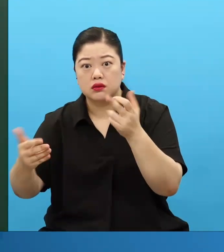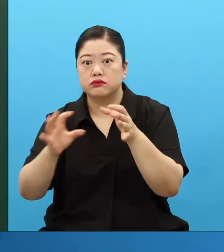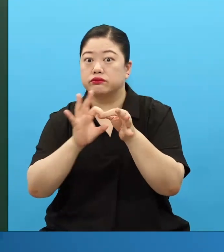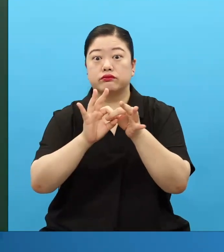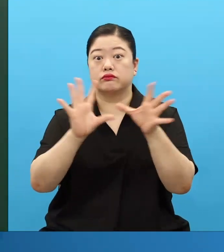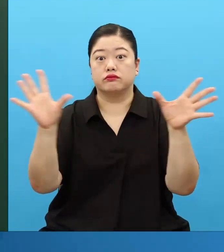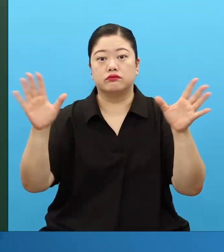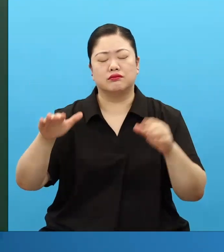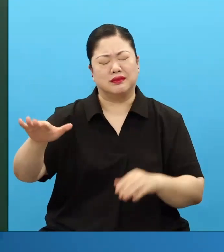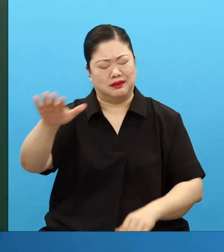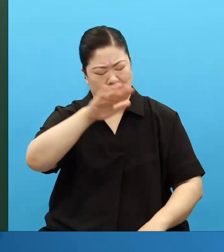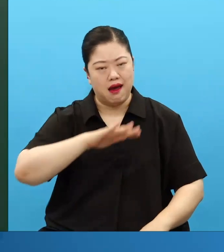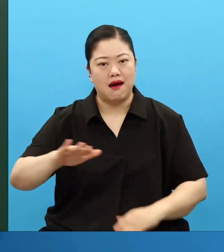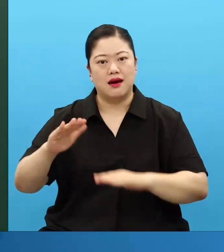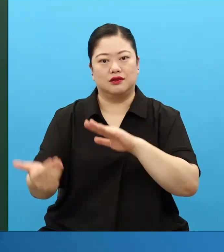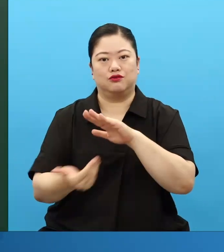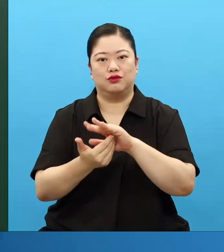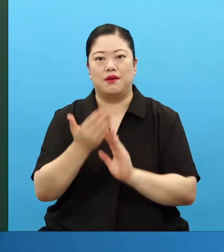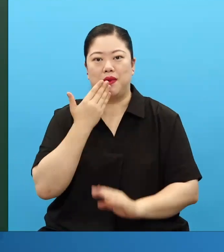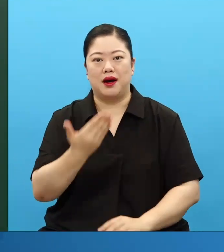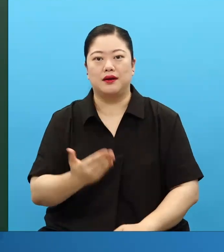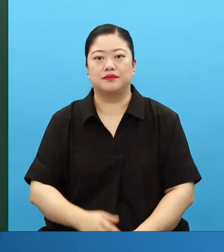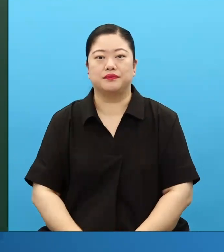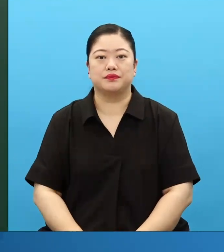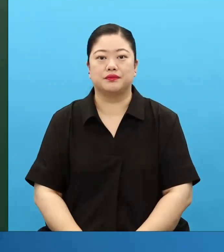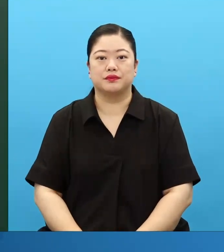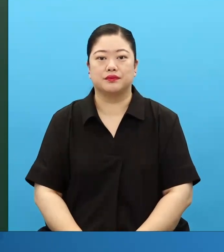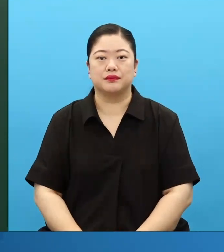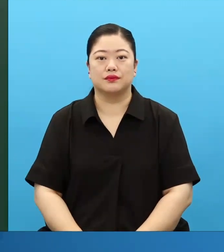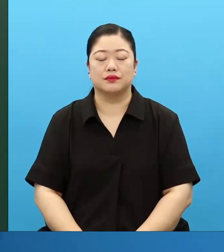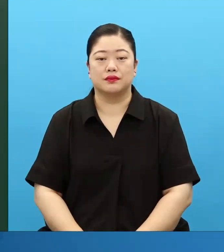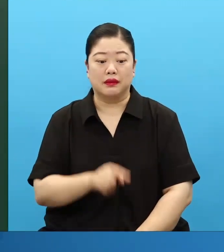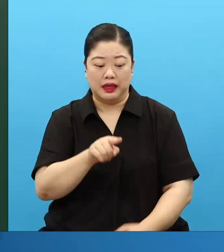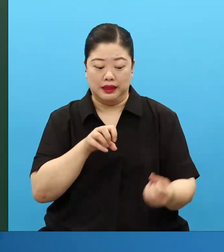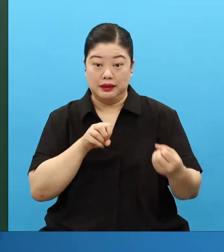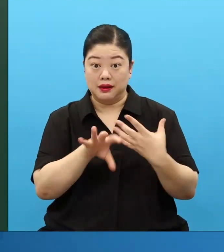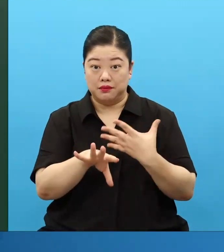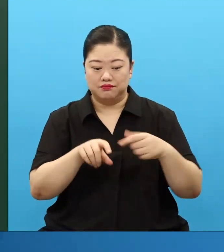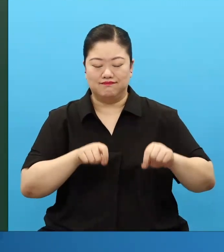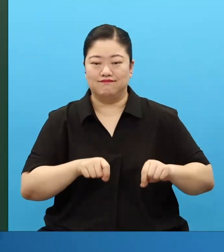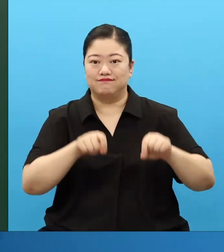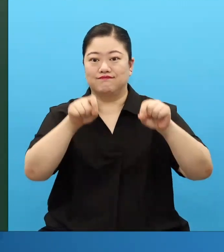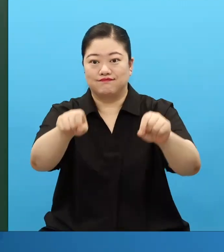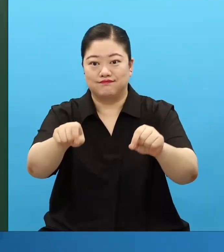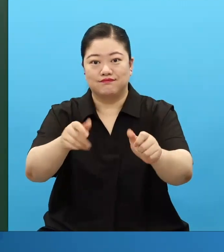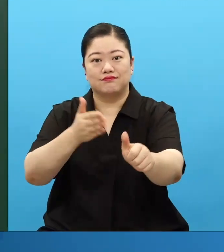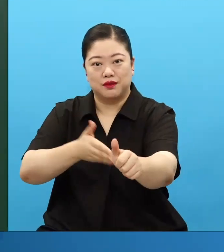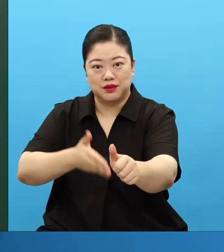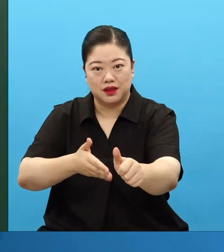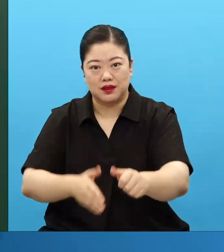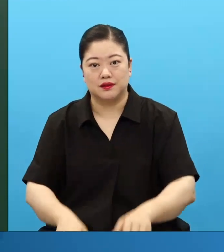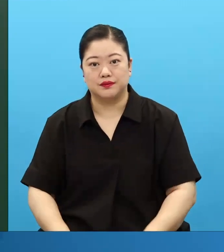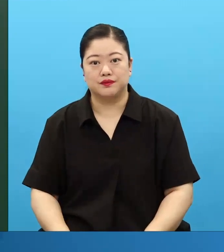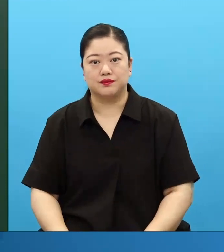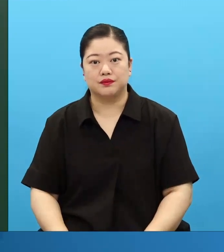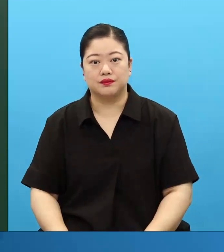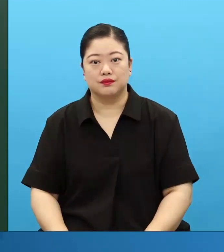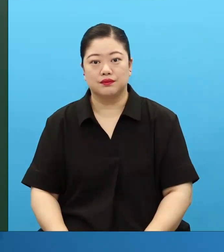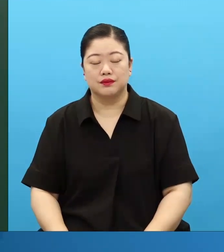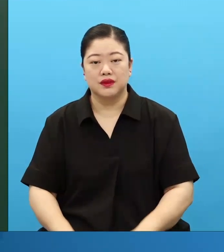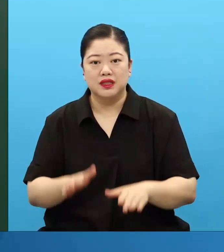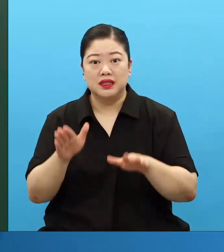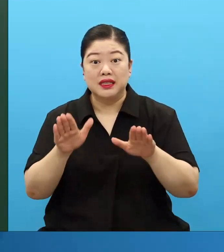3 feasts. It existed 우리 from the 배경을 beginning. 놓쳐버렸던 거죠. But people lost 이게 hold of this. 답니다. But this is everything. 애굽에서 피 제사